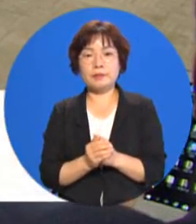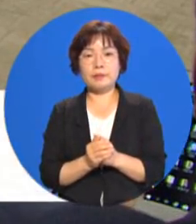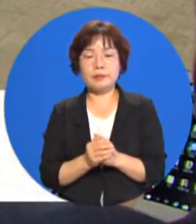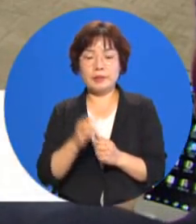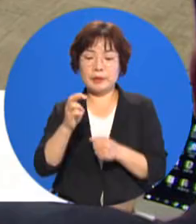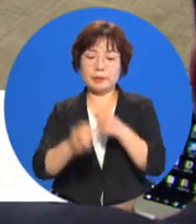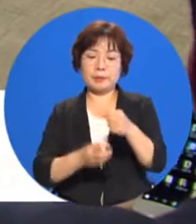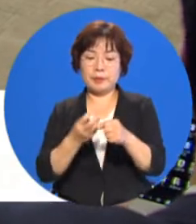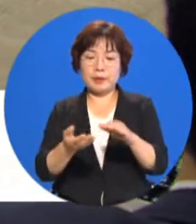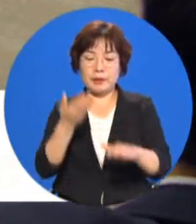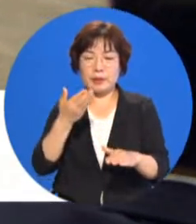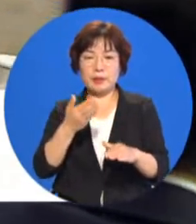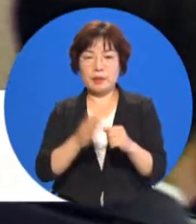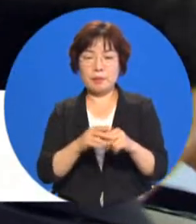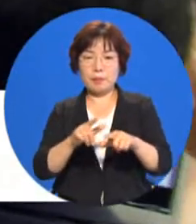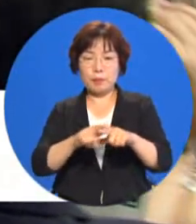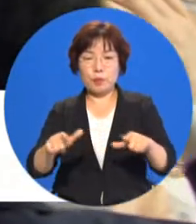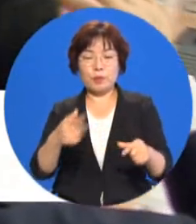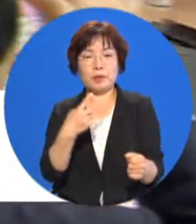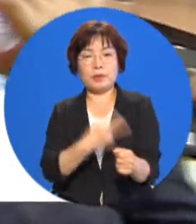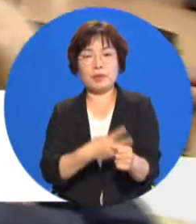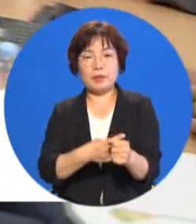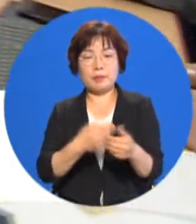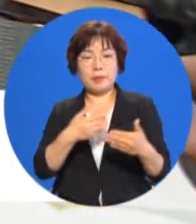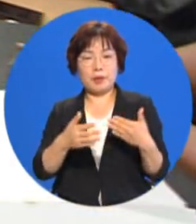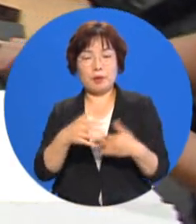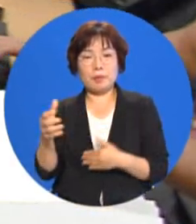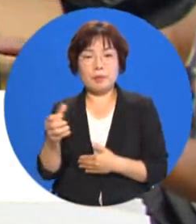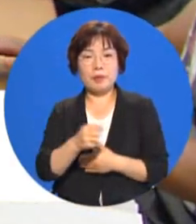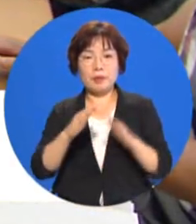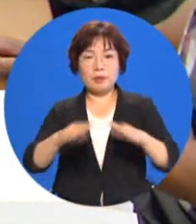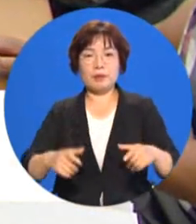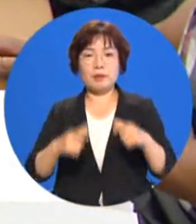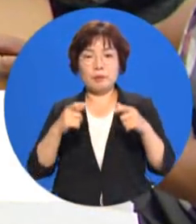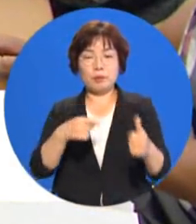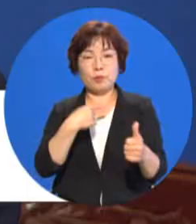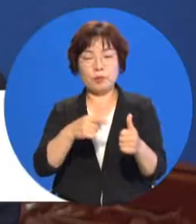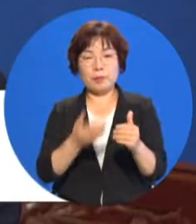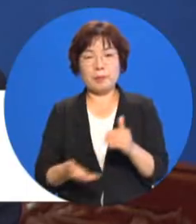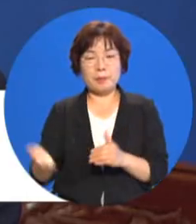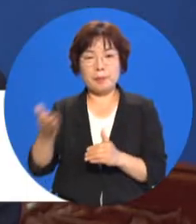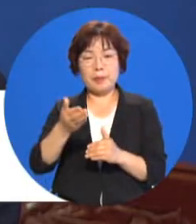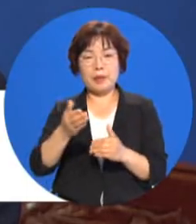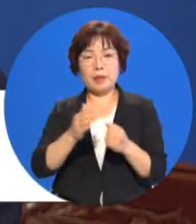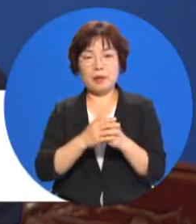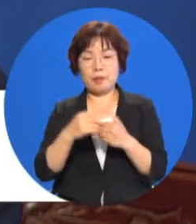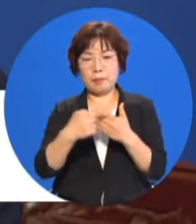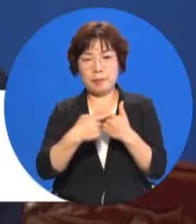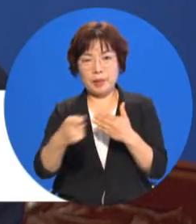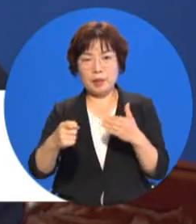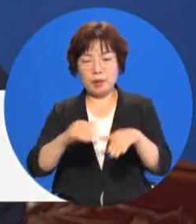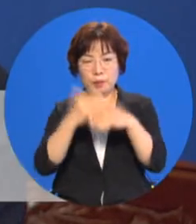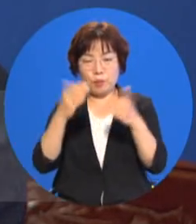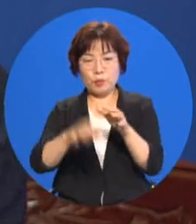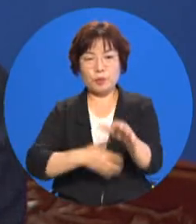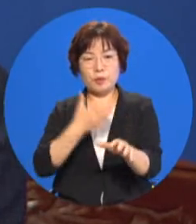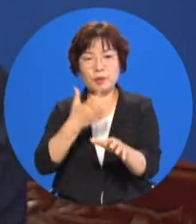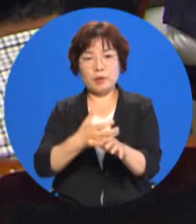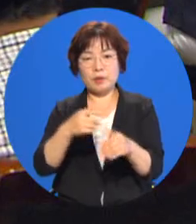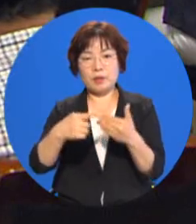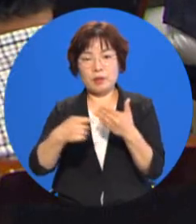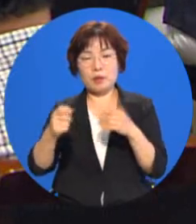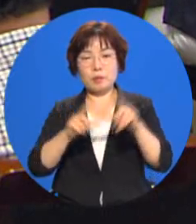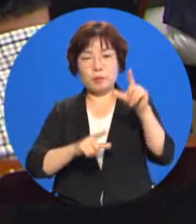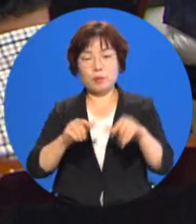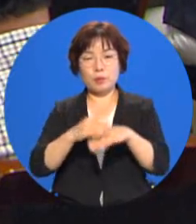30년이 넘은 현장의 평교사 경력을 토대로 전남 교육이 나아갈 외형적인 혁신의 토대는